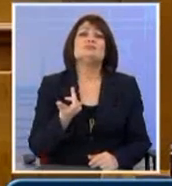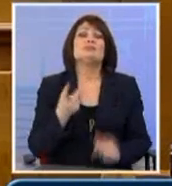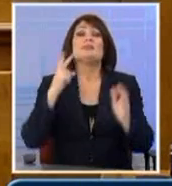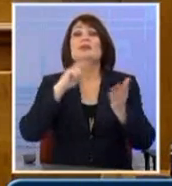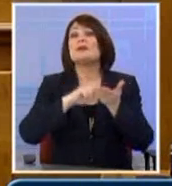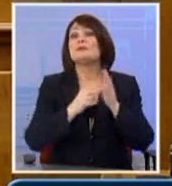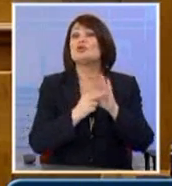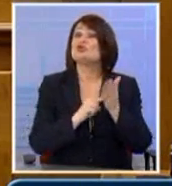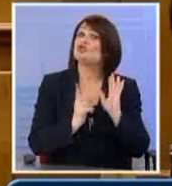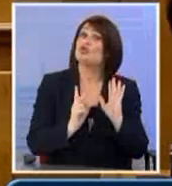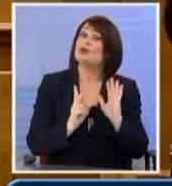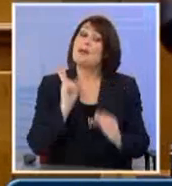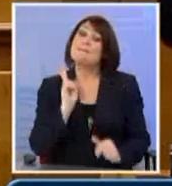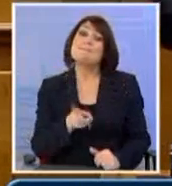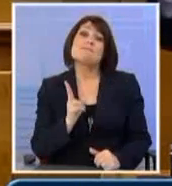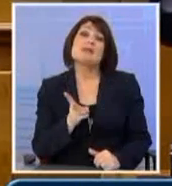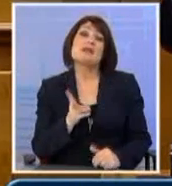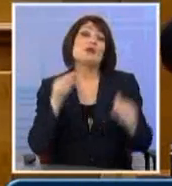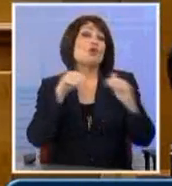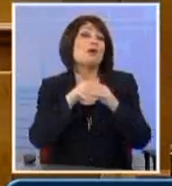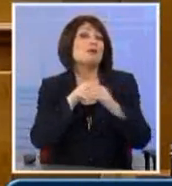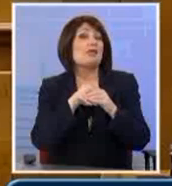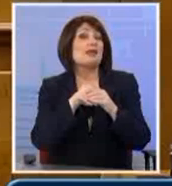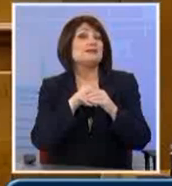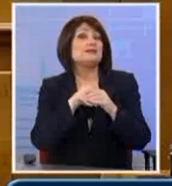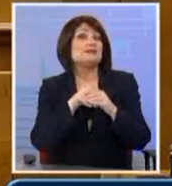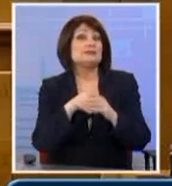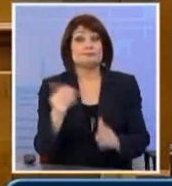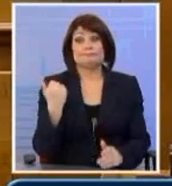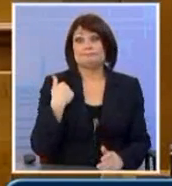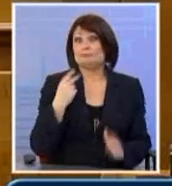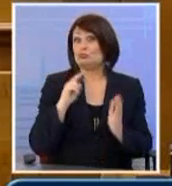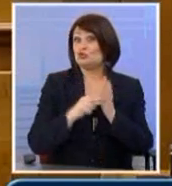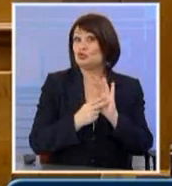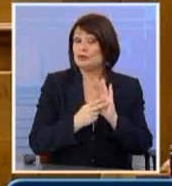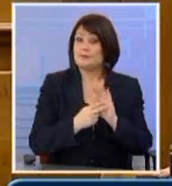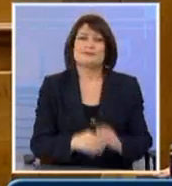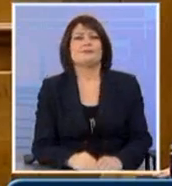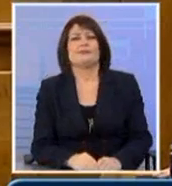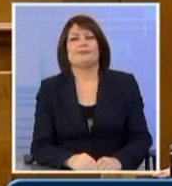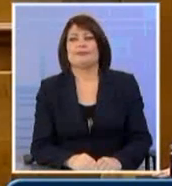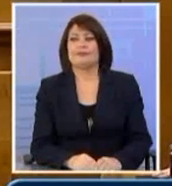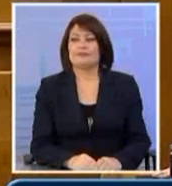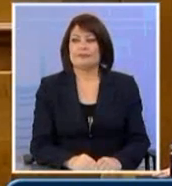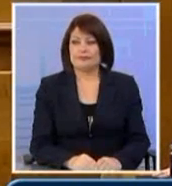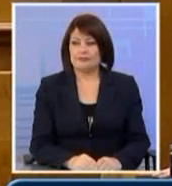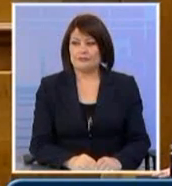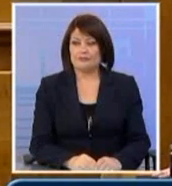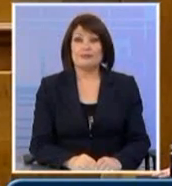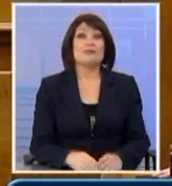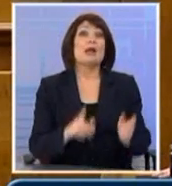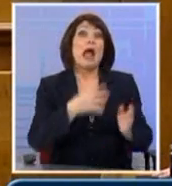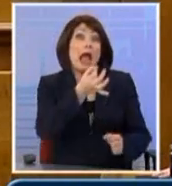προσέξτε, κινδυνεύουν οι καταθέσεις. Αν δεν είχατε πει αυτή την καταλυτική